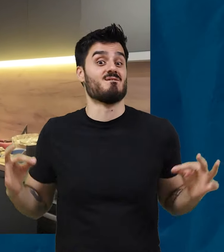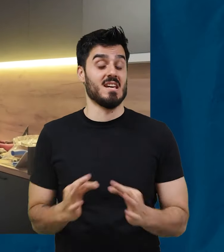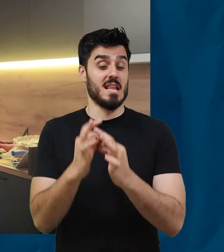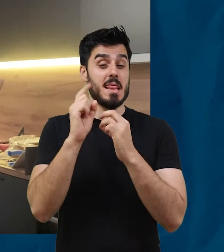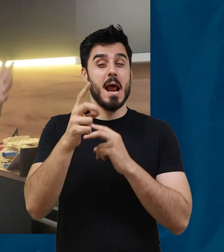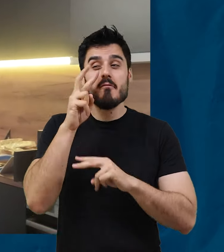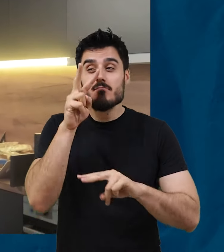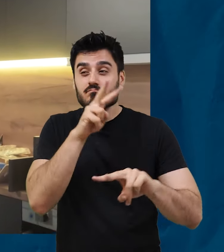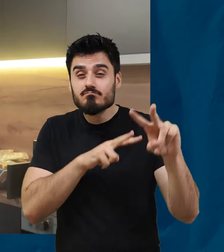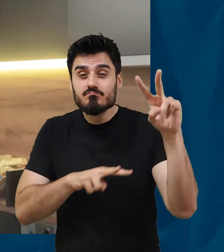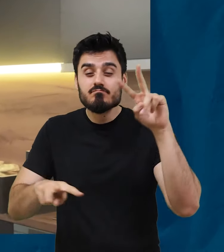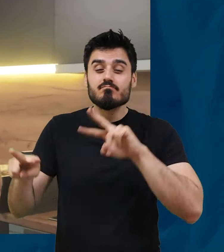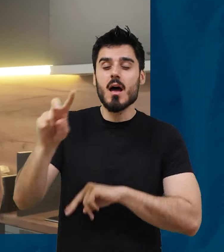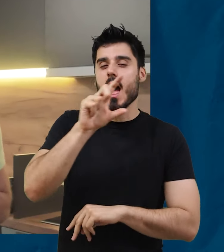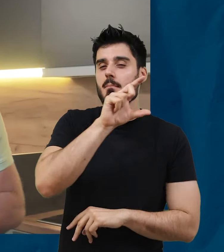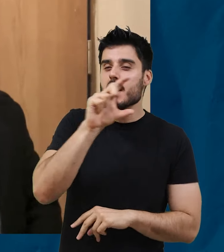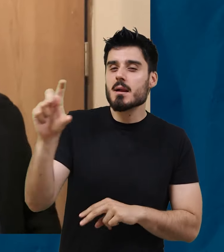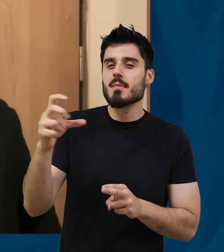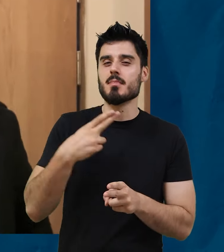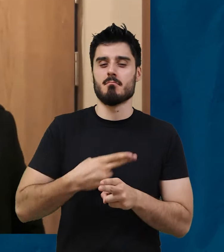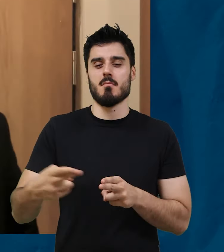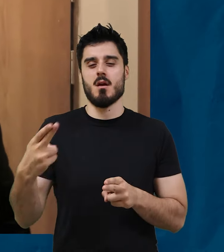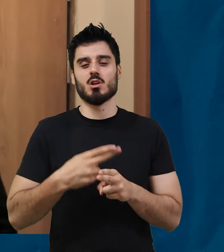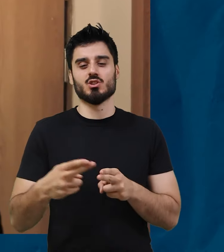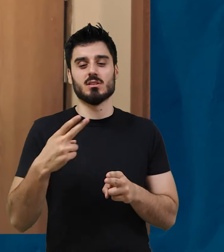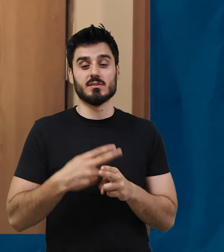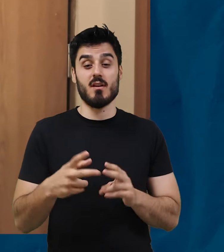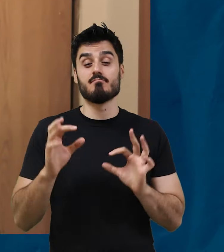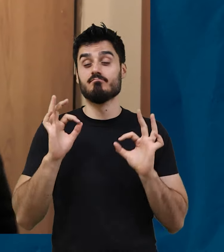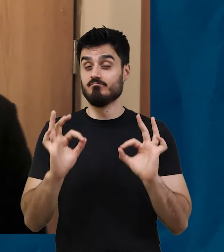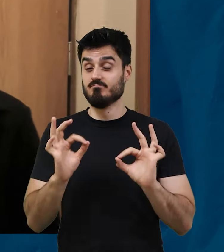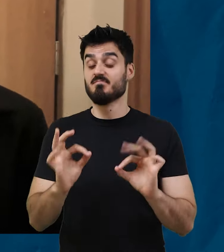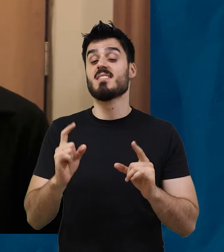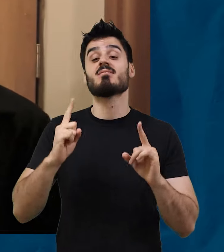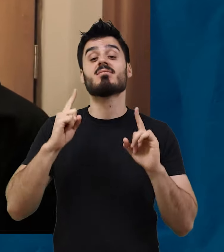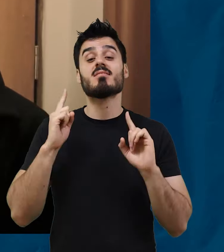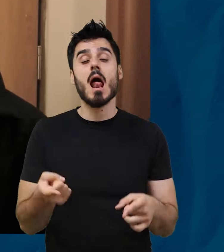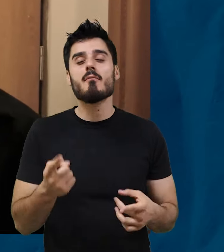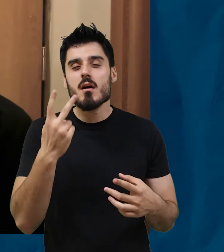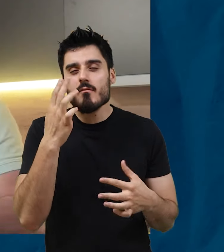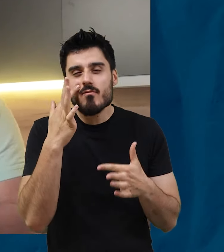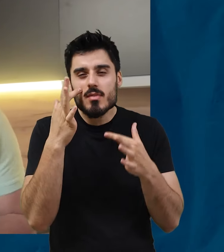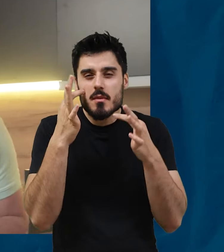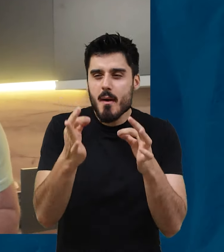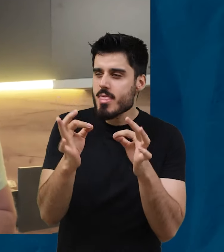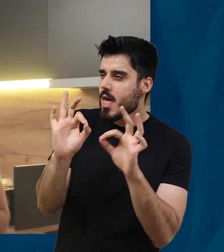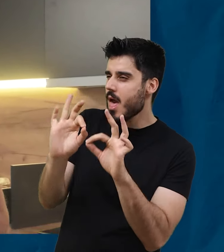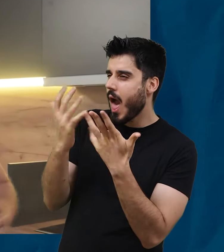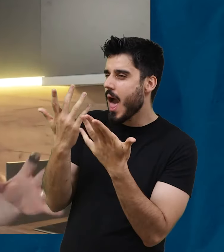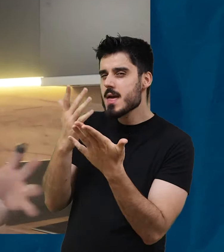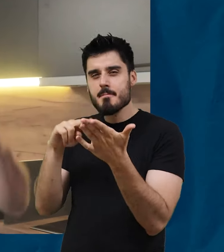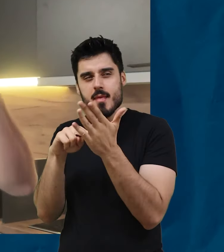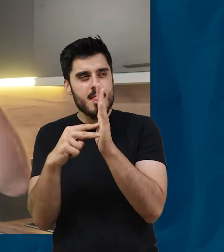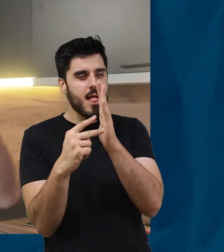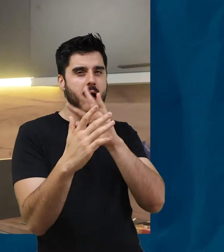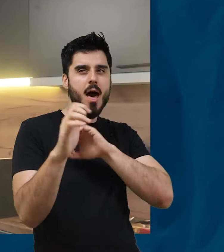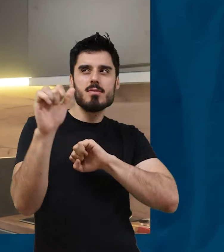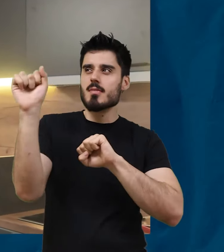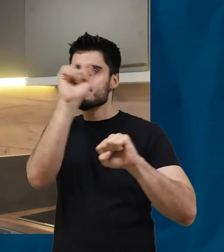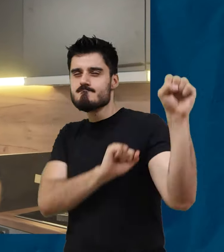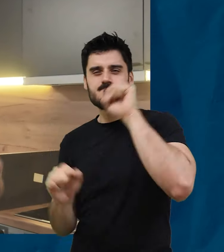трябва да огледа този апартамент, за да го почистят. Всъщност това основно правило при Бонанза, трябва някой да обърне внимание какво трябва да се свърши, за да може да